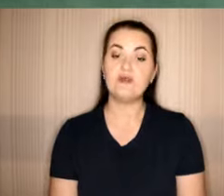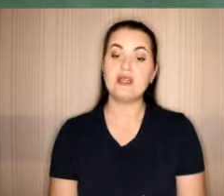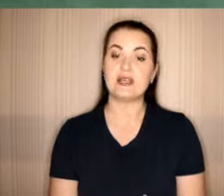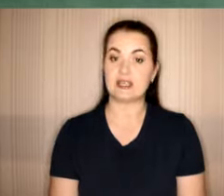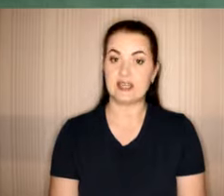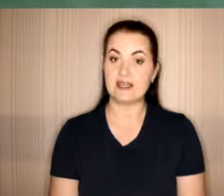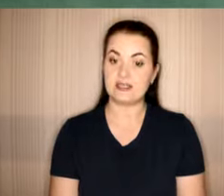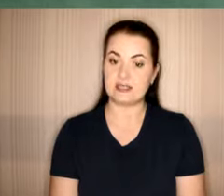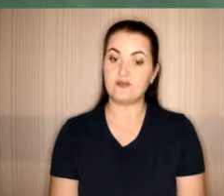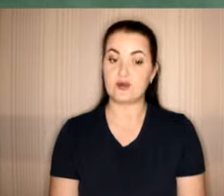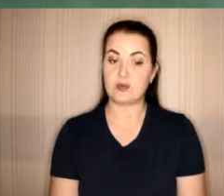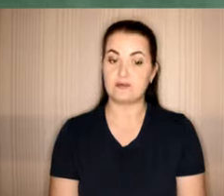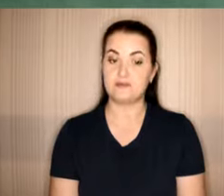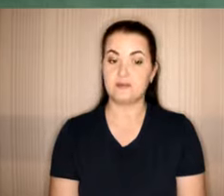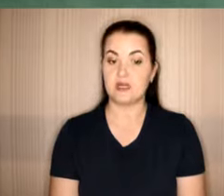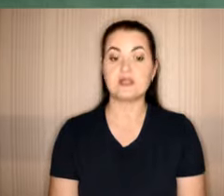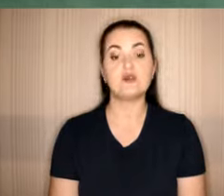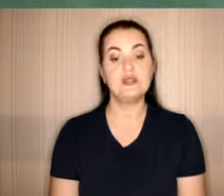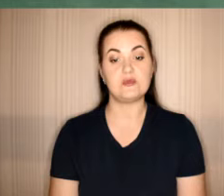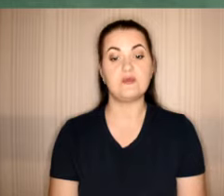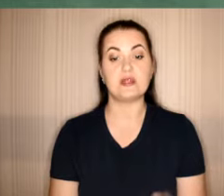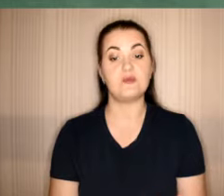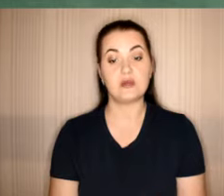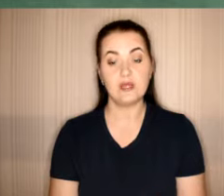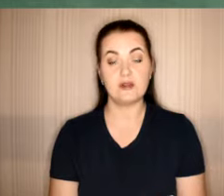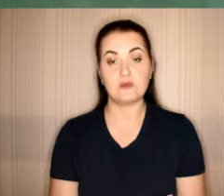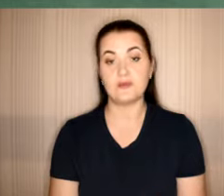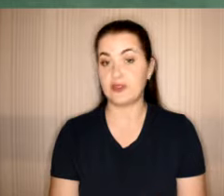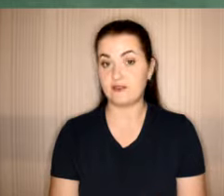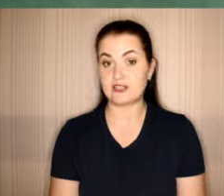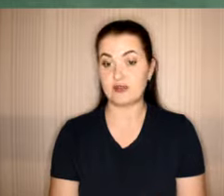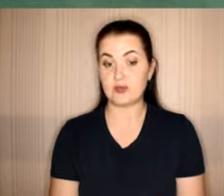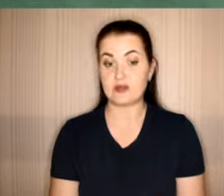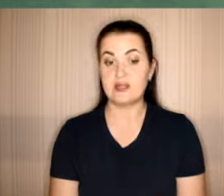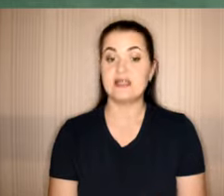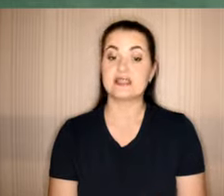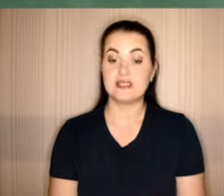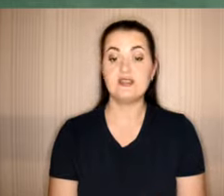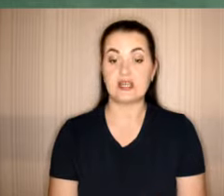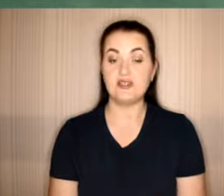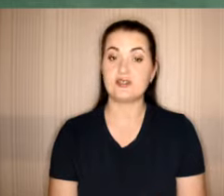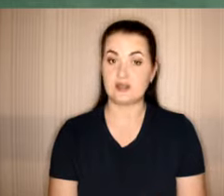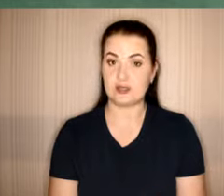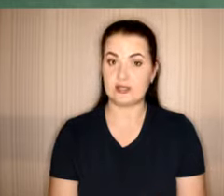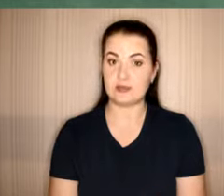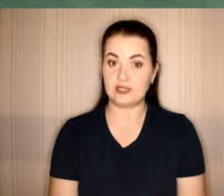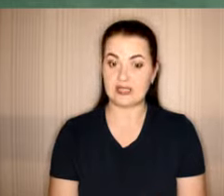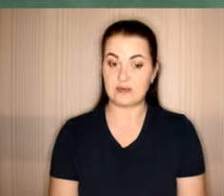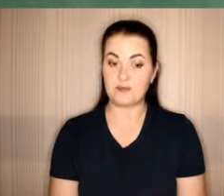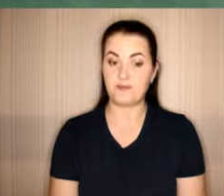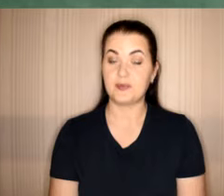стилю мовлення характерні ці форми? З одним дібраним прикметником, на ваш вибір, складіть речення з